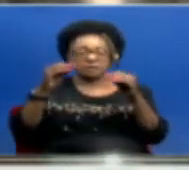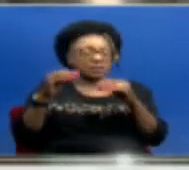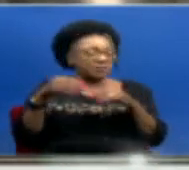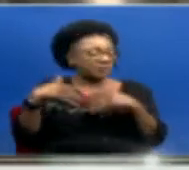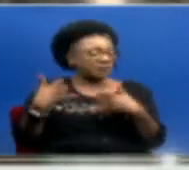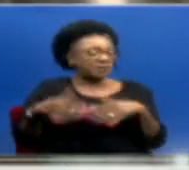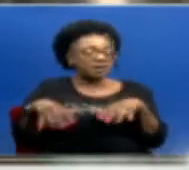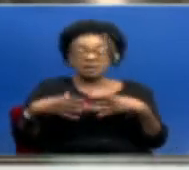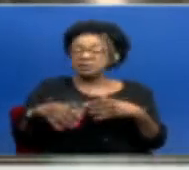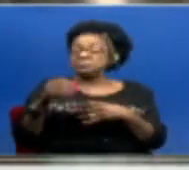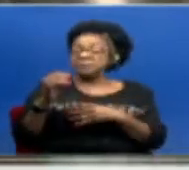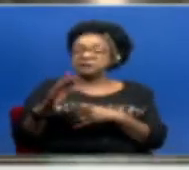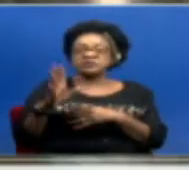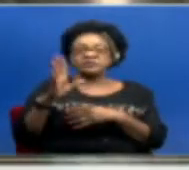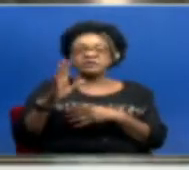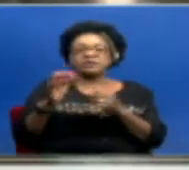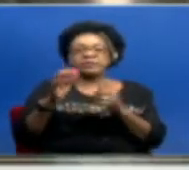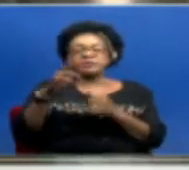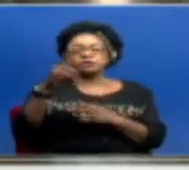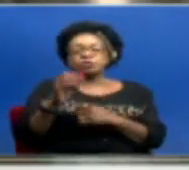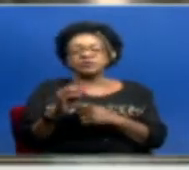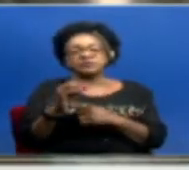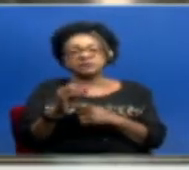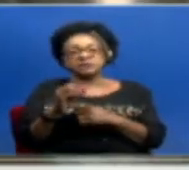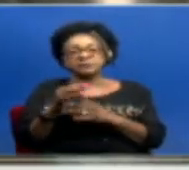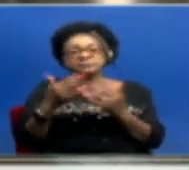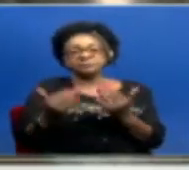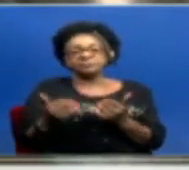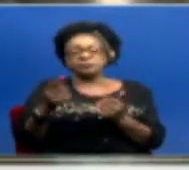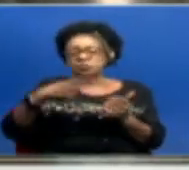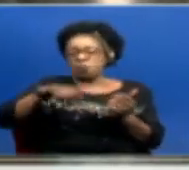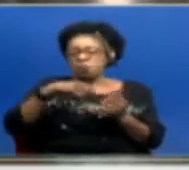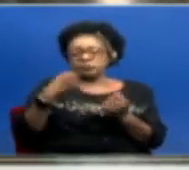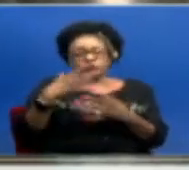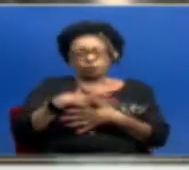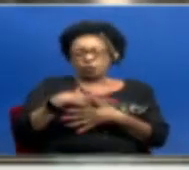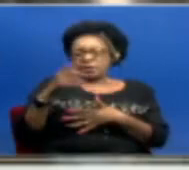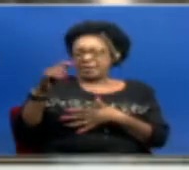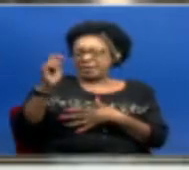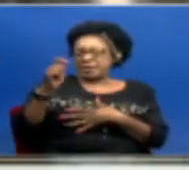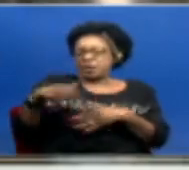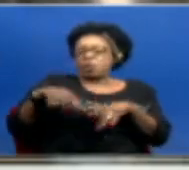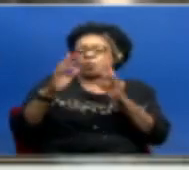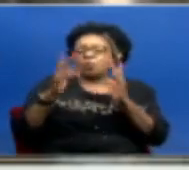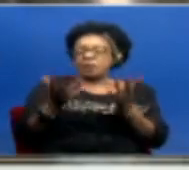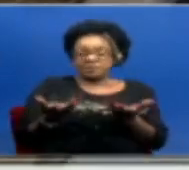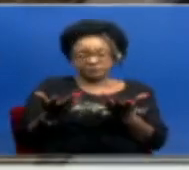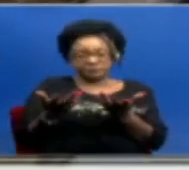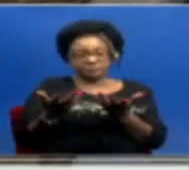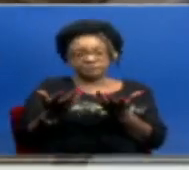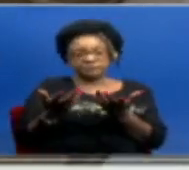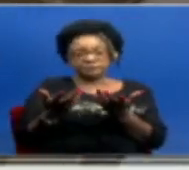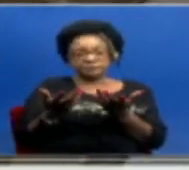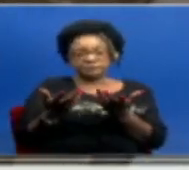imepanda, imekuwa 20 bob. Sasa tunashindwa hii Kenya yetu, tunaelekea